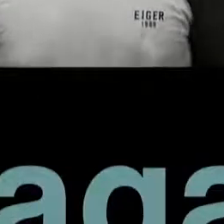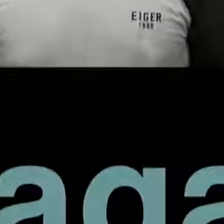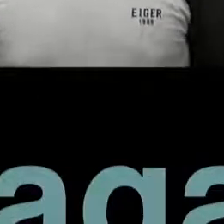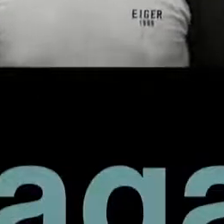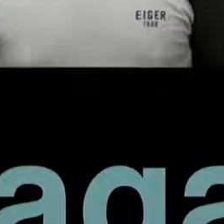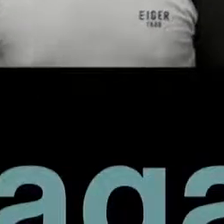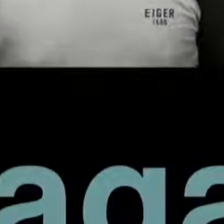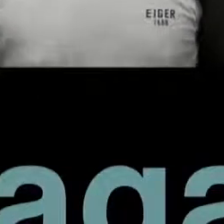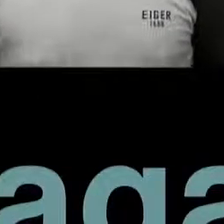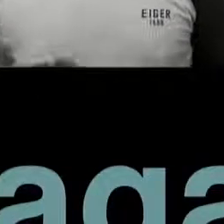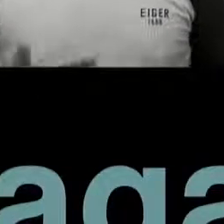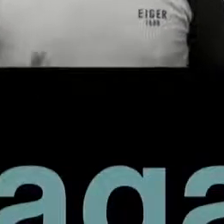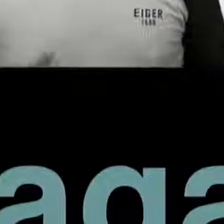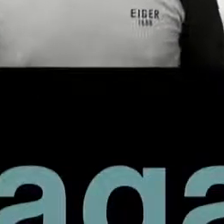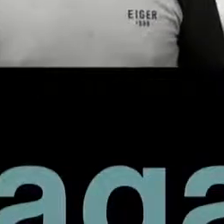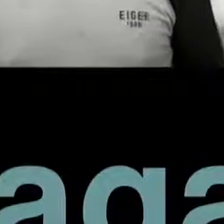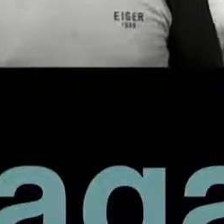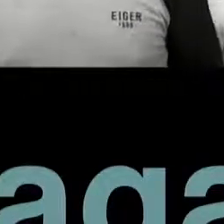semua